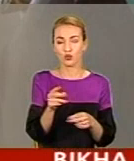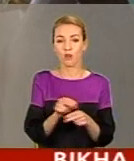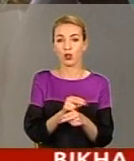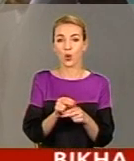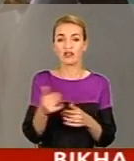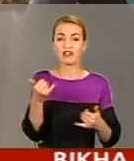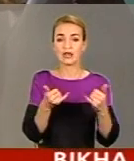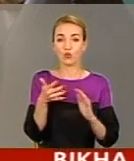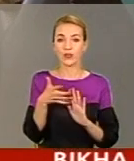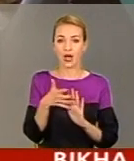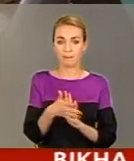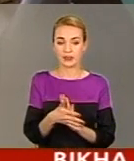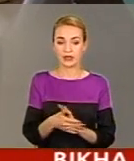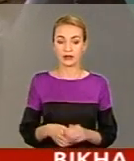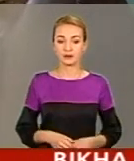хіміотерапії.